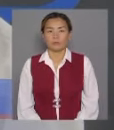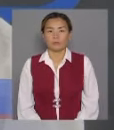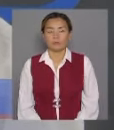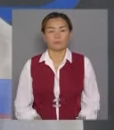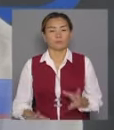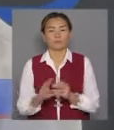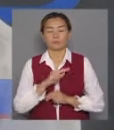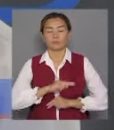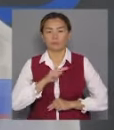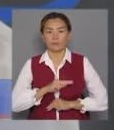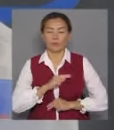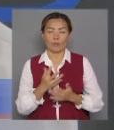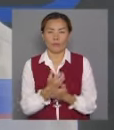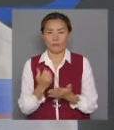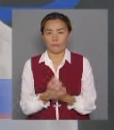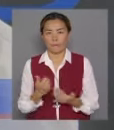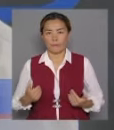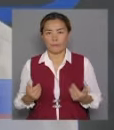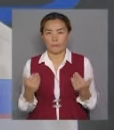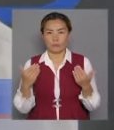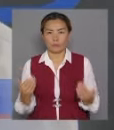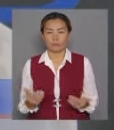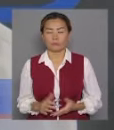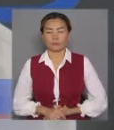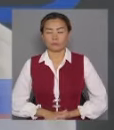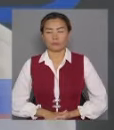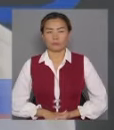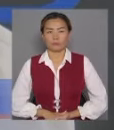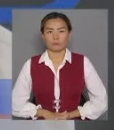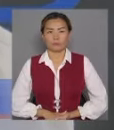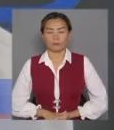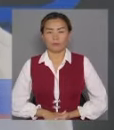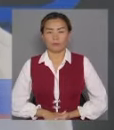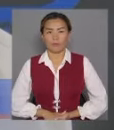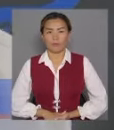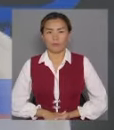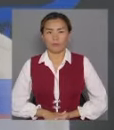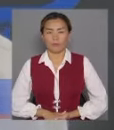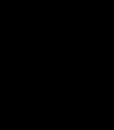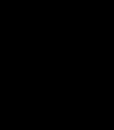Баршамыздың еңбегіміз жемісті болсын, сіздерге жұғысты болсын. Рахмет.